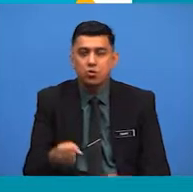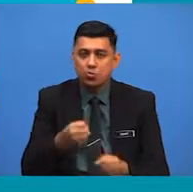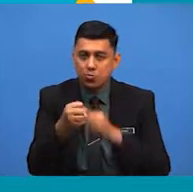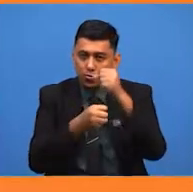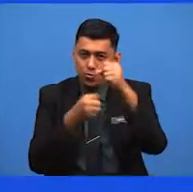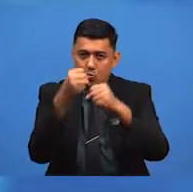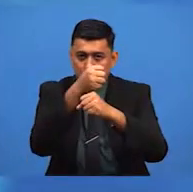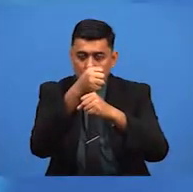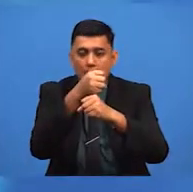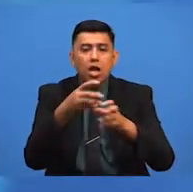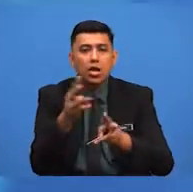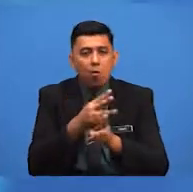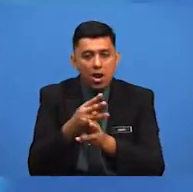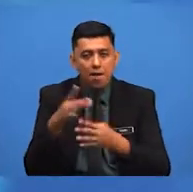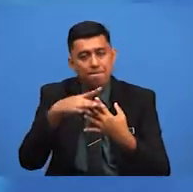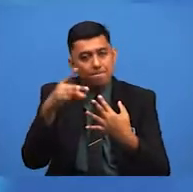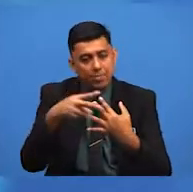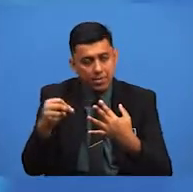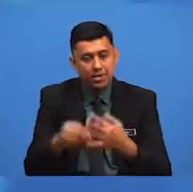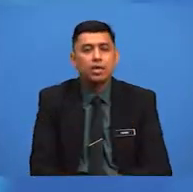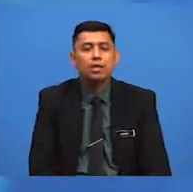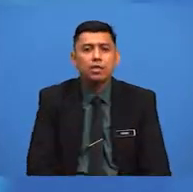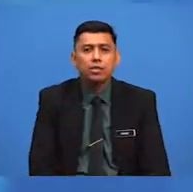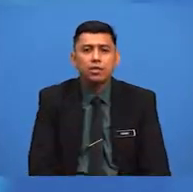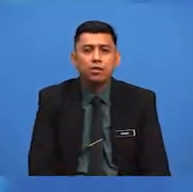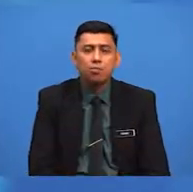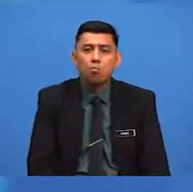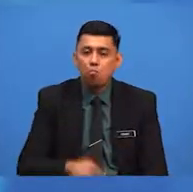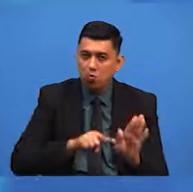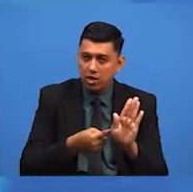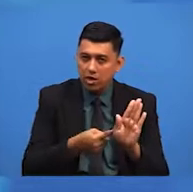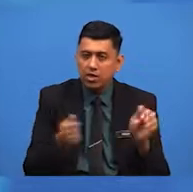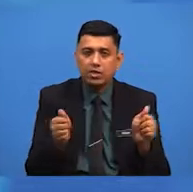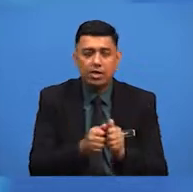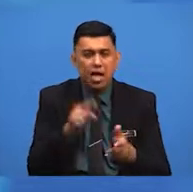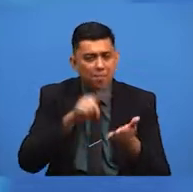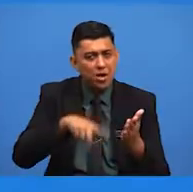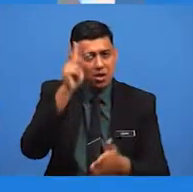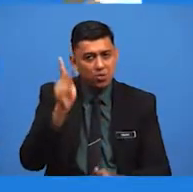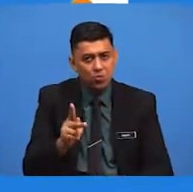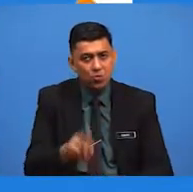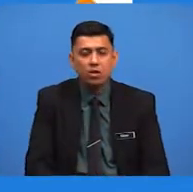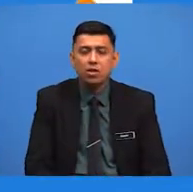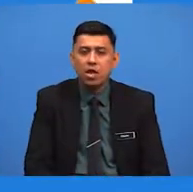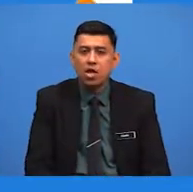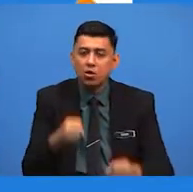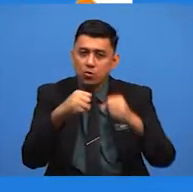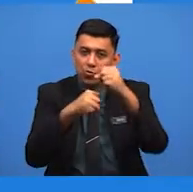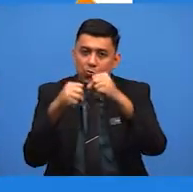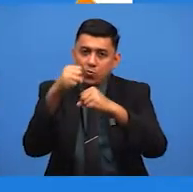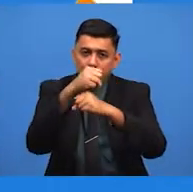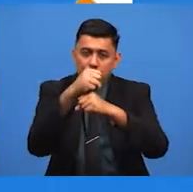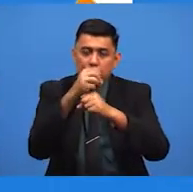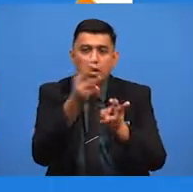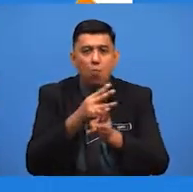pilihan. Kita mulakan dengan apakah maksud struktur kawalan pilihan?